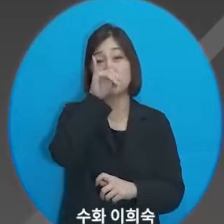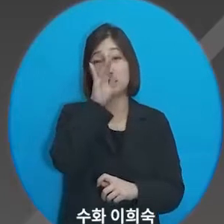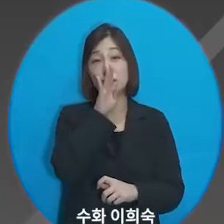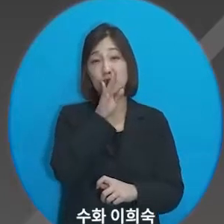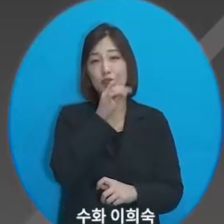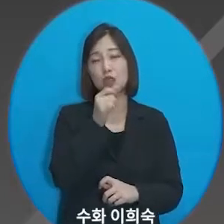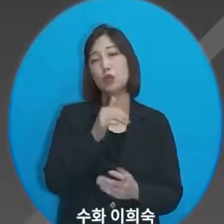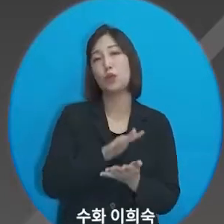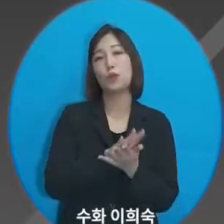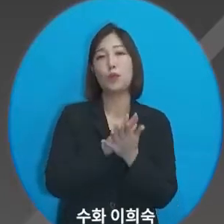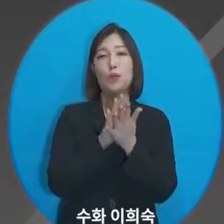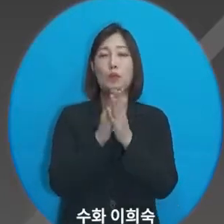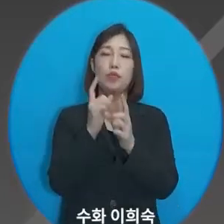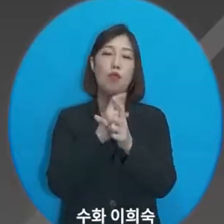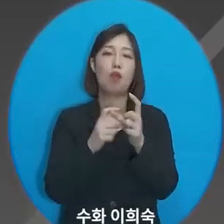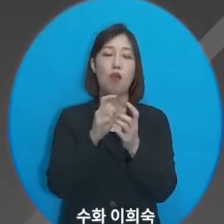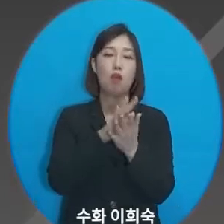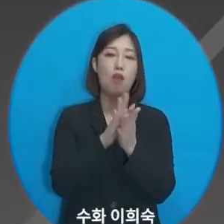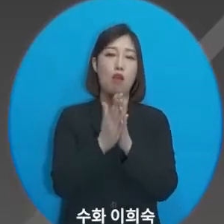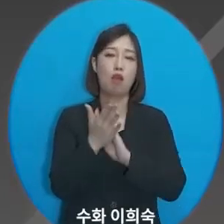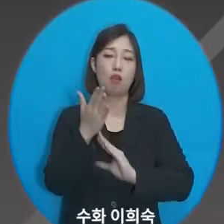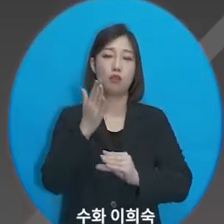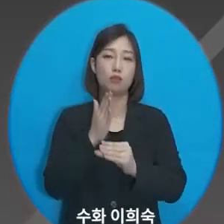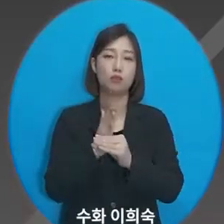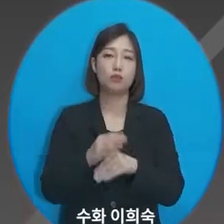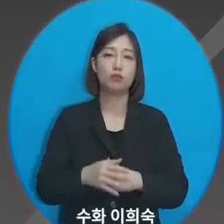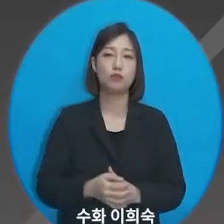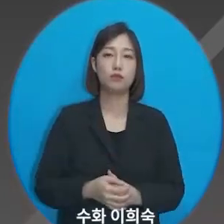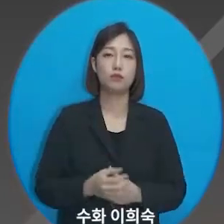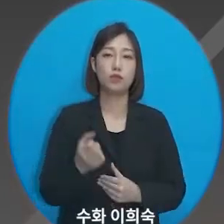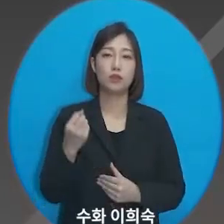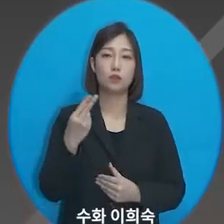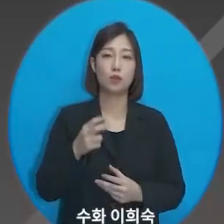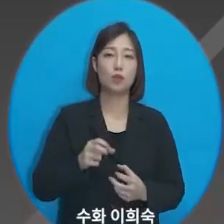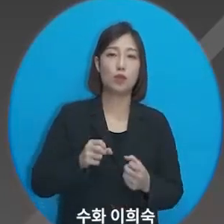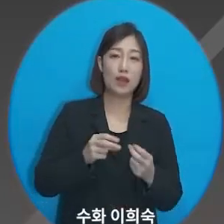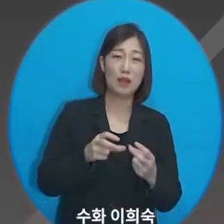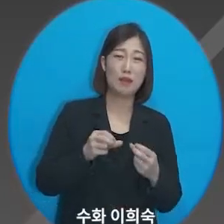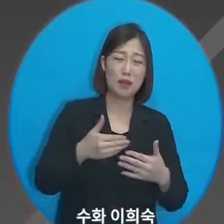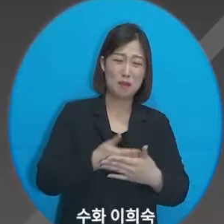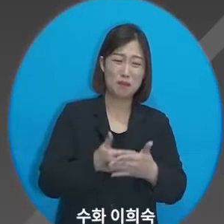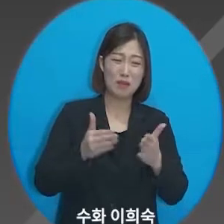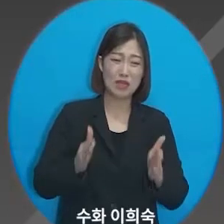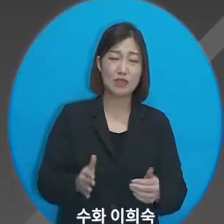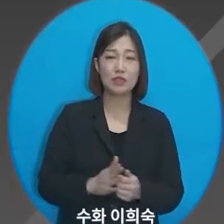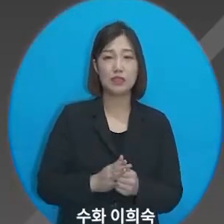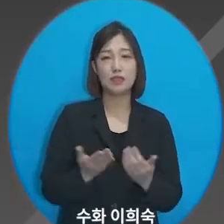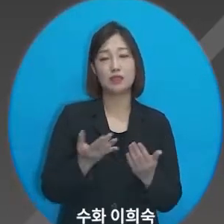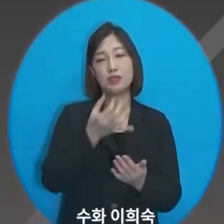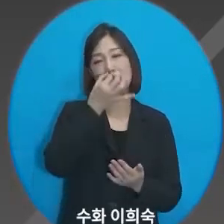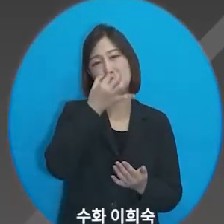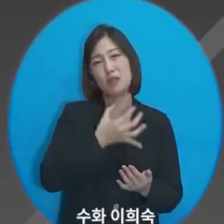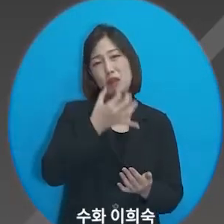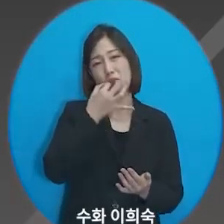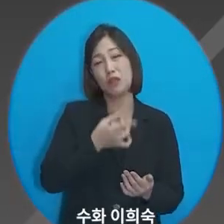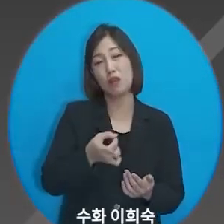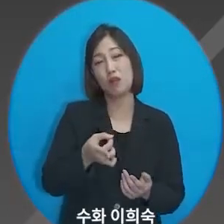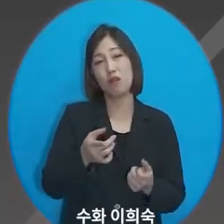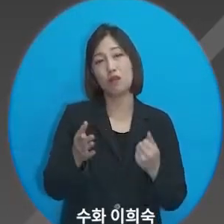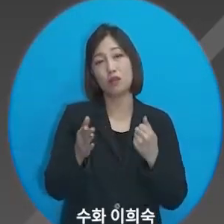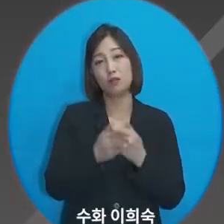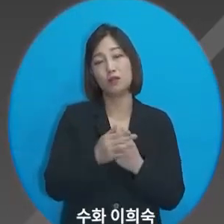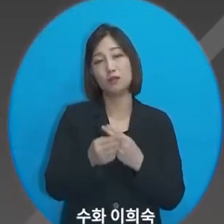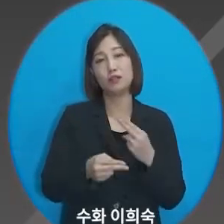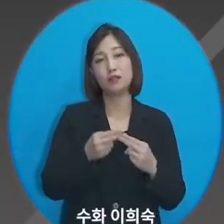노동자들이 박스에 구멍이 안 뚫려가지고 굉장히 노동을 하는데 힘들다고 합니다. 이런 것들도 사실은 유니버설 디자인의 정신이